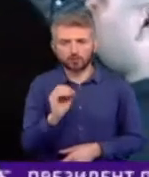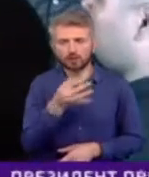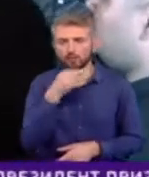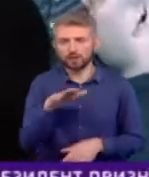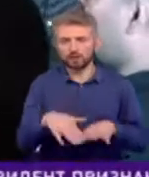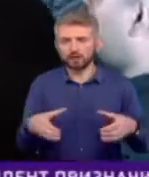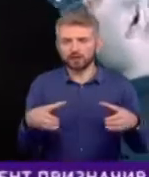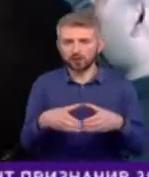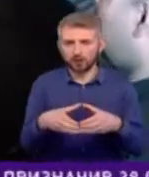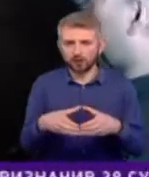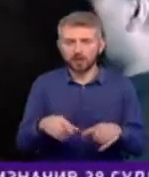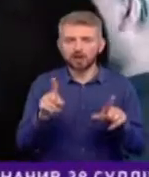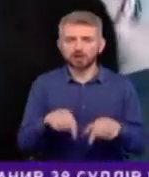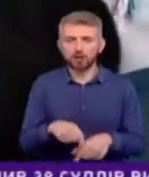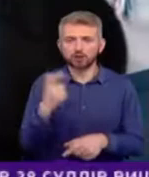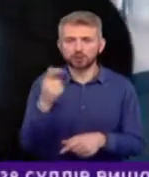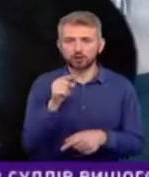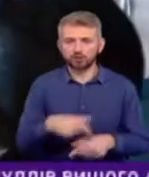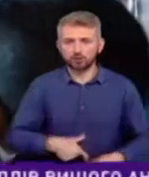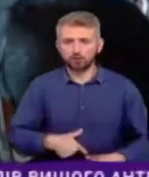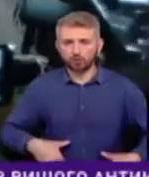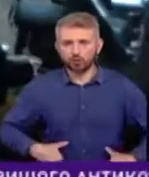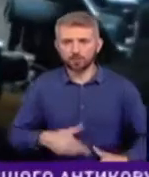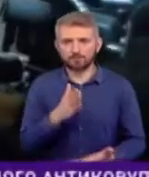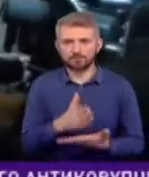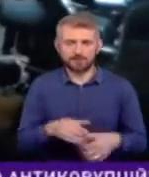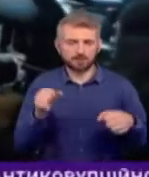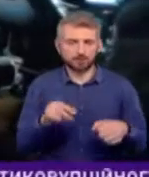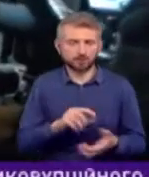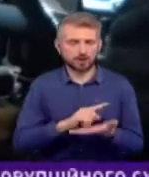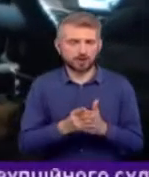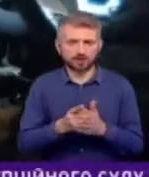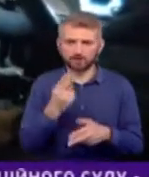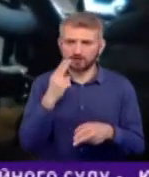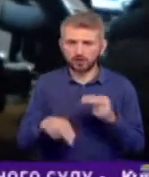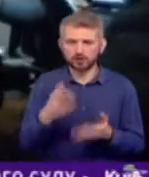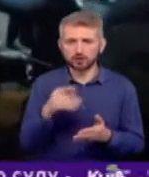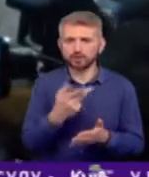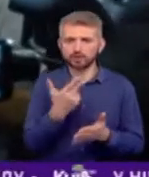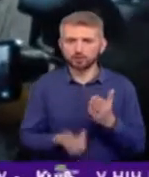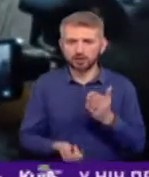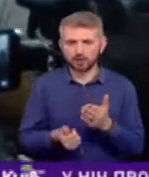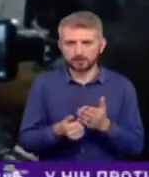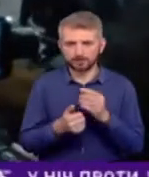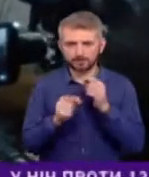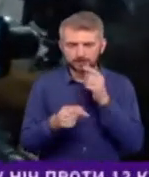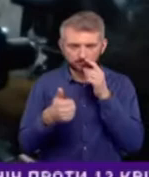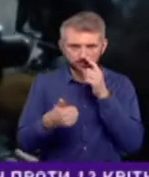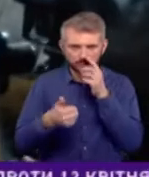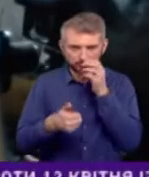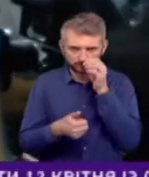ваговій категорії. Також володар цього пояса має право на негайний реванш, якщо він програє титульний